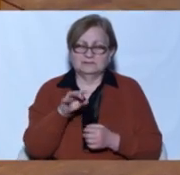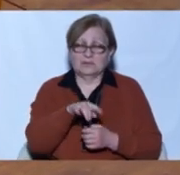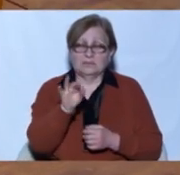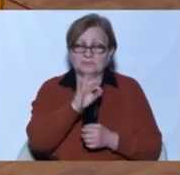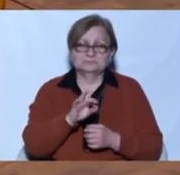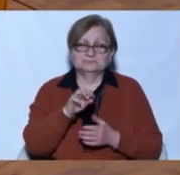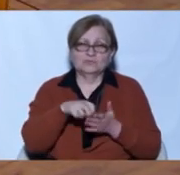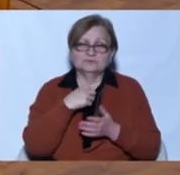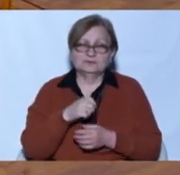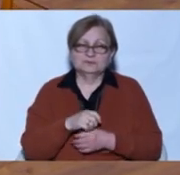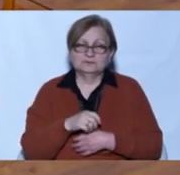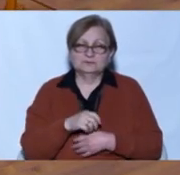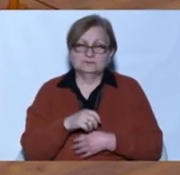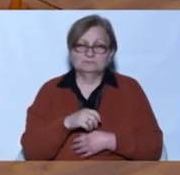დაკავშირებით.